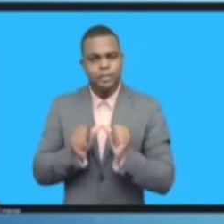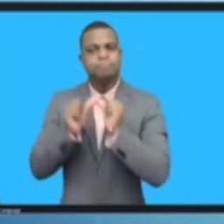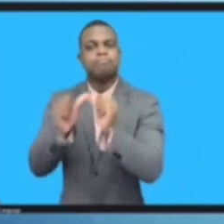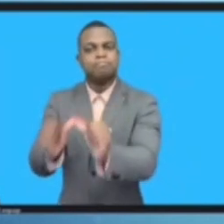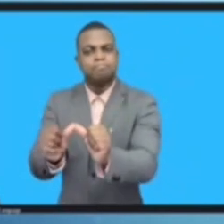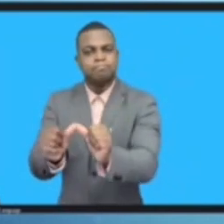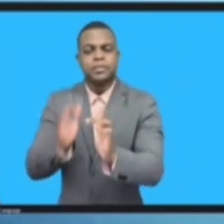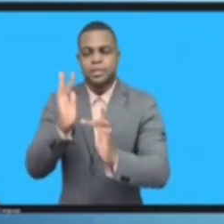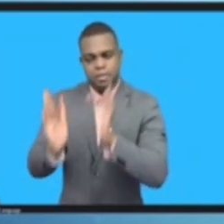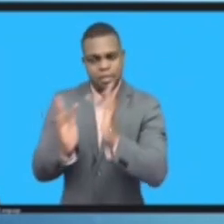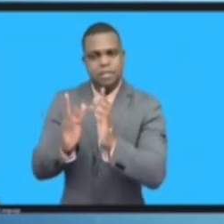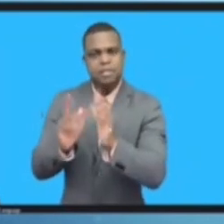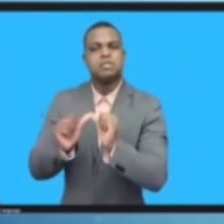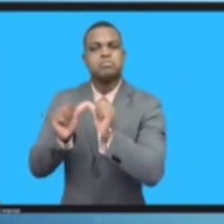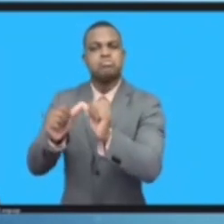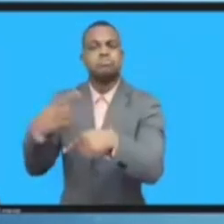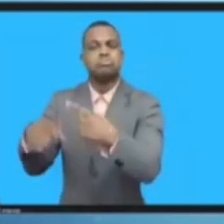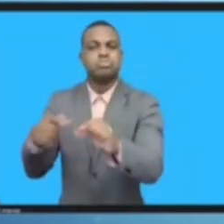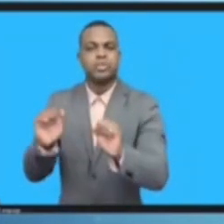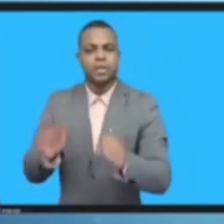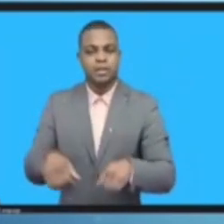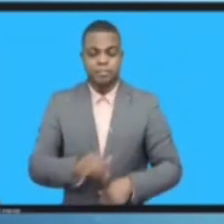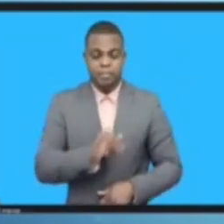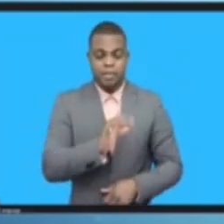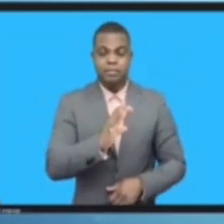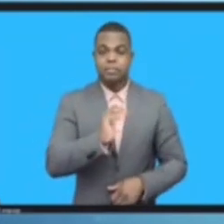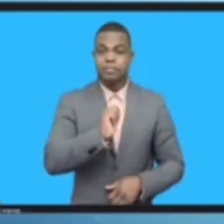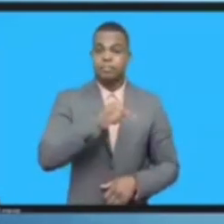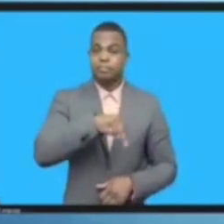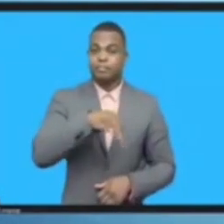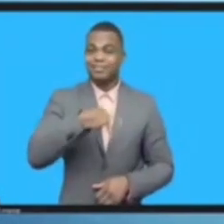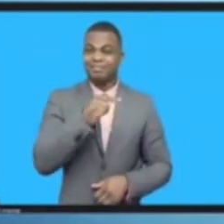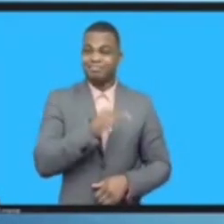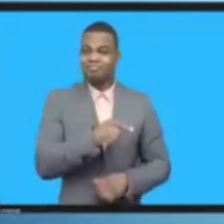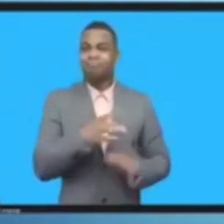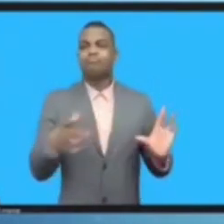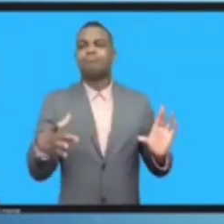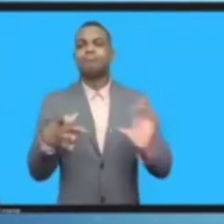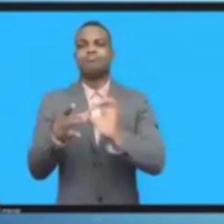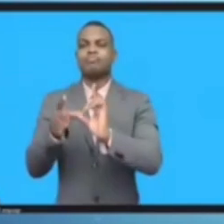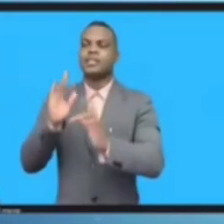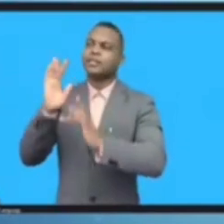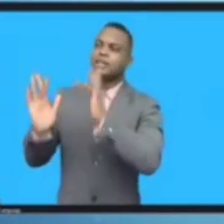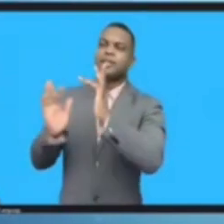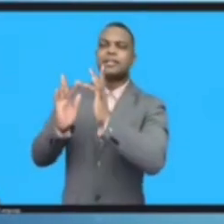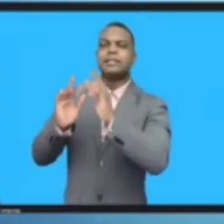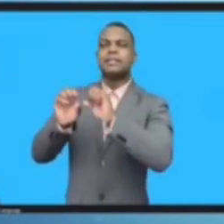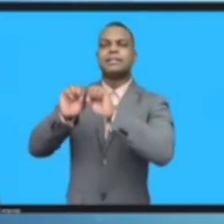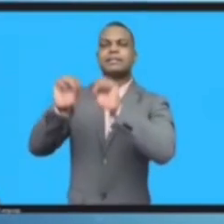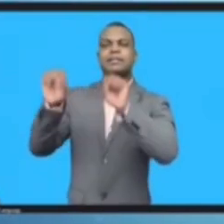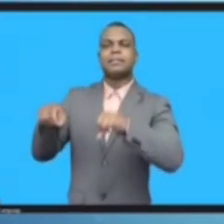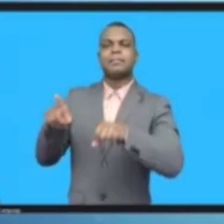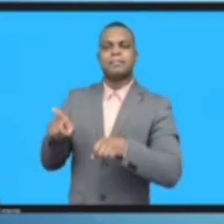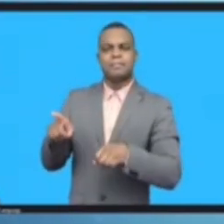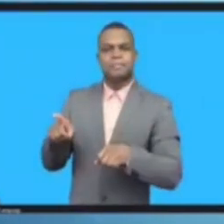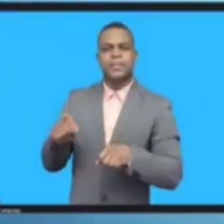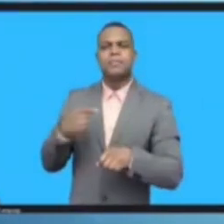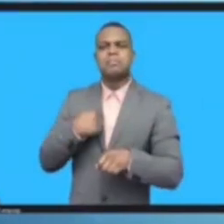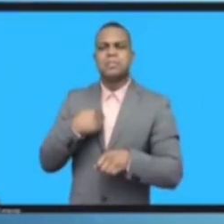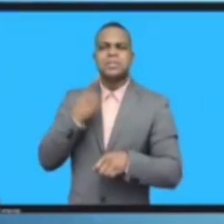qui font partie de cette communauté technique que je salue. D'ailleurs, nous travaillons étroitement ensemble. Je les